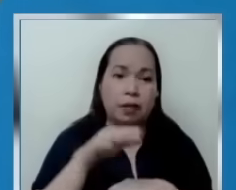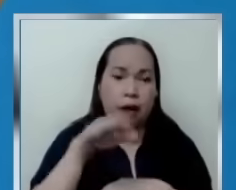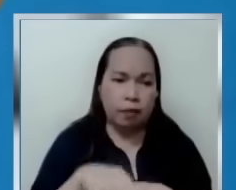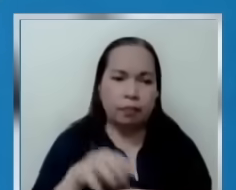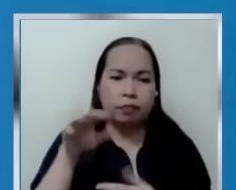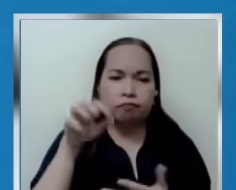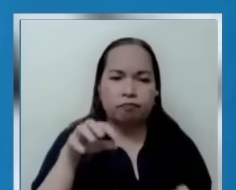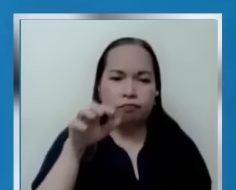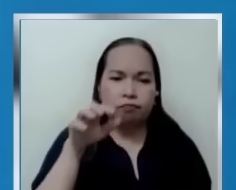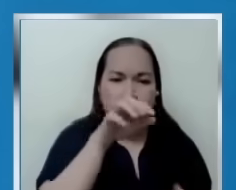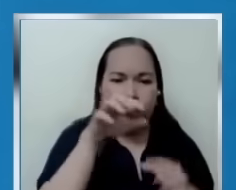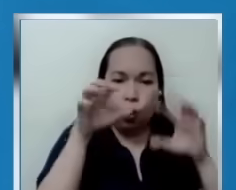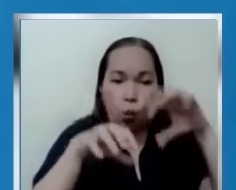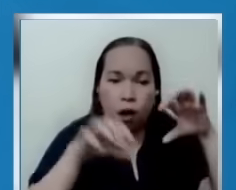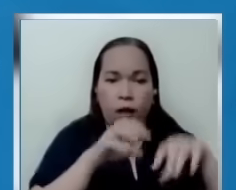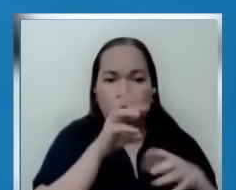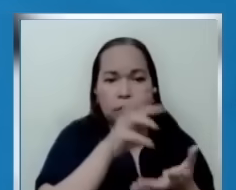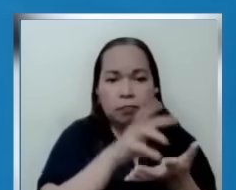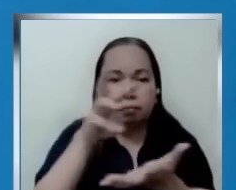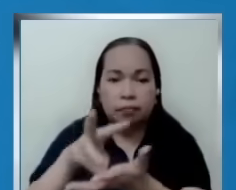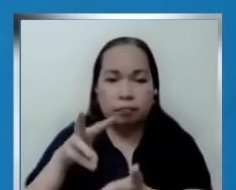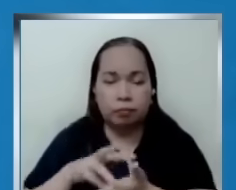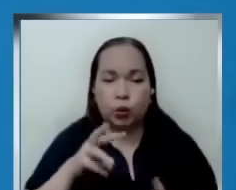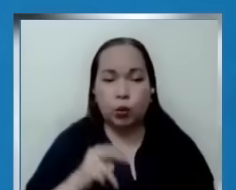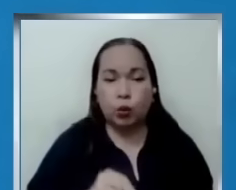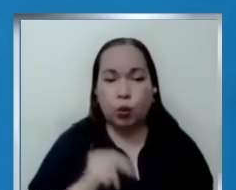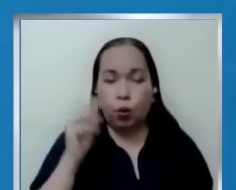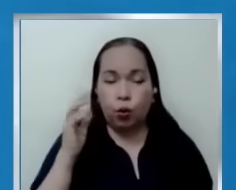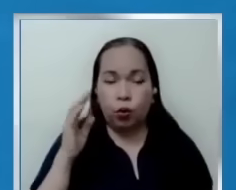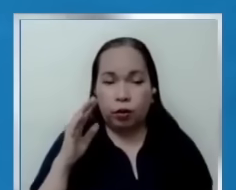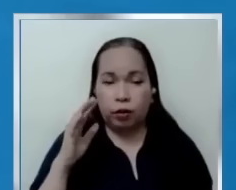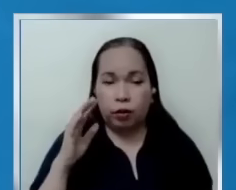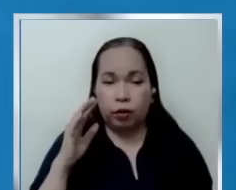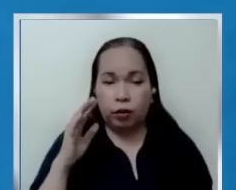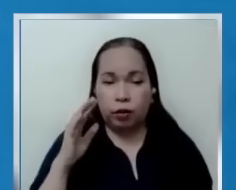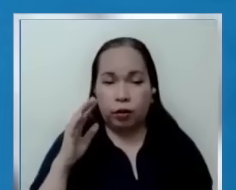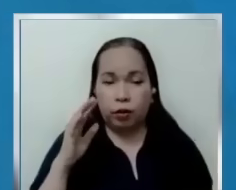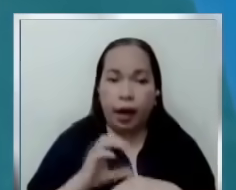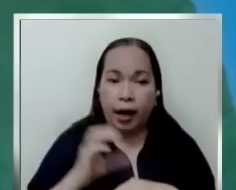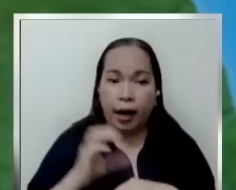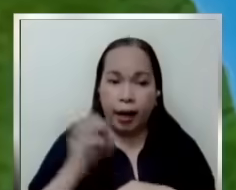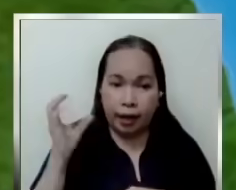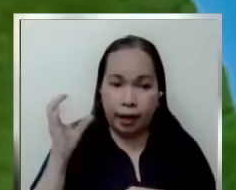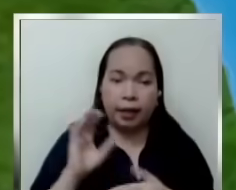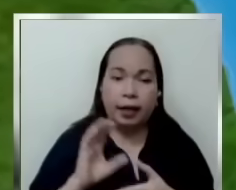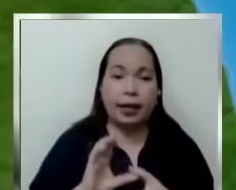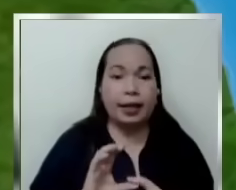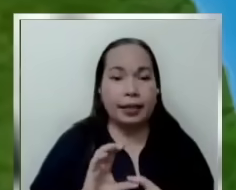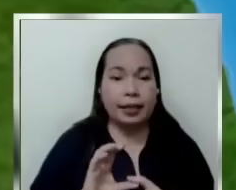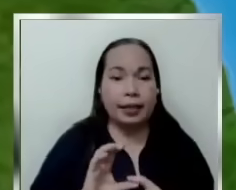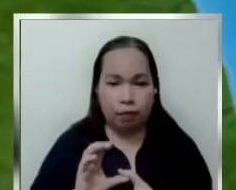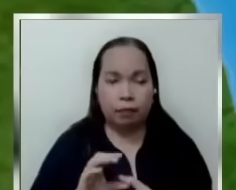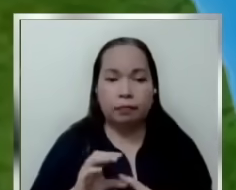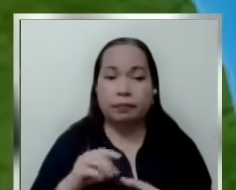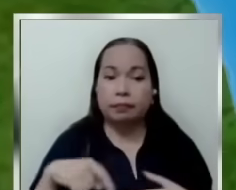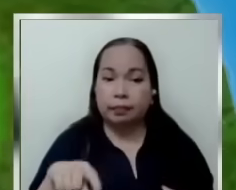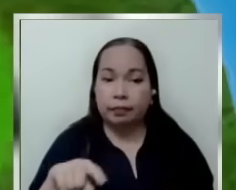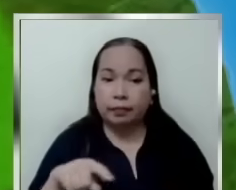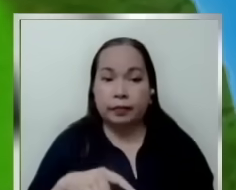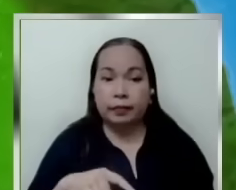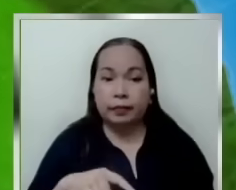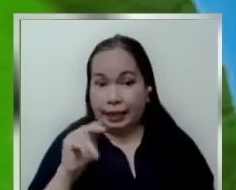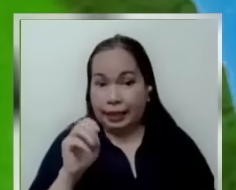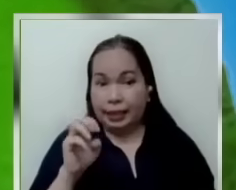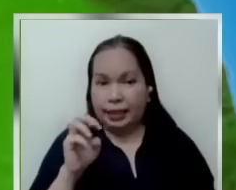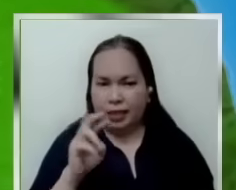bahagi ng Northern Mindanao, Caraga at sa may Zamboanga Peninsula. Sa Metro Manila, hindi pa rin ho inaalis ang